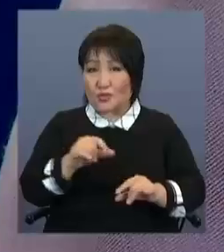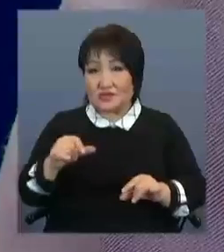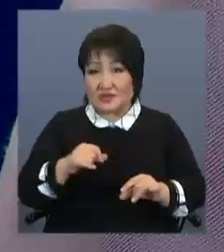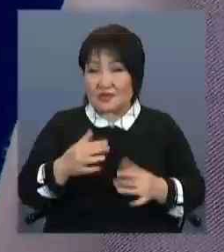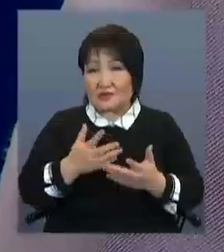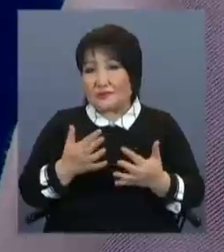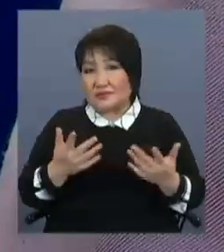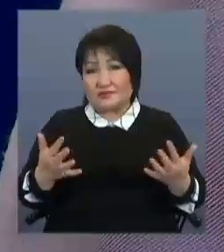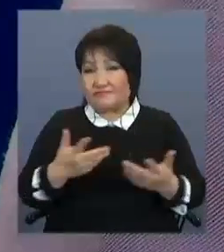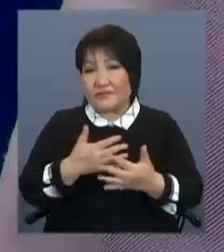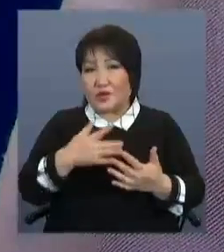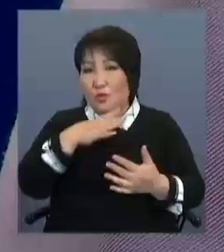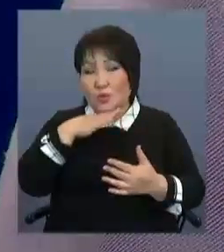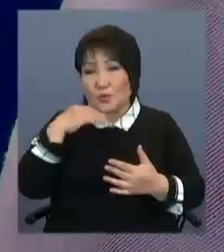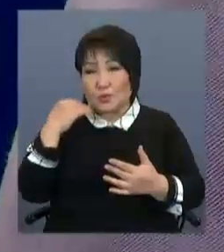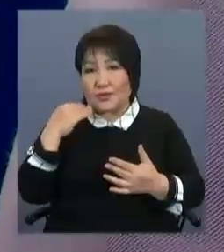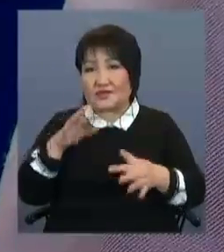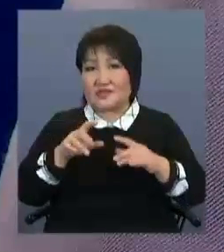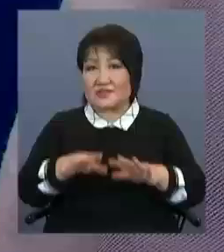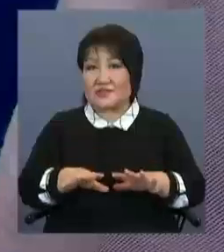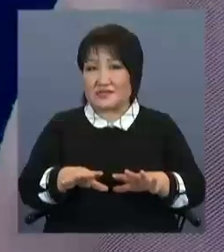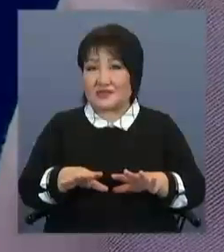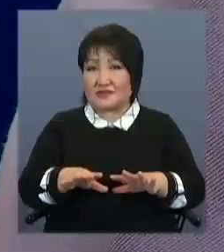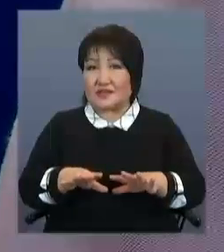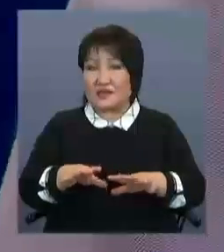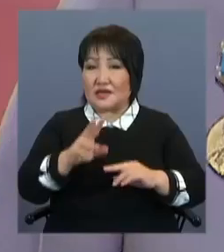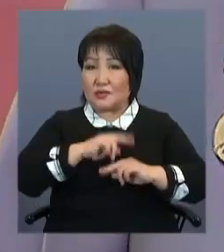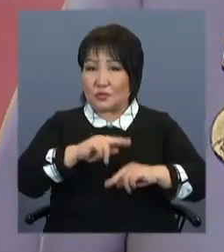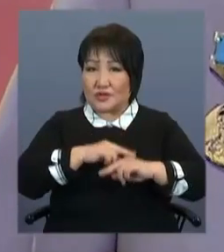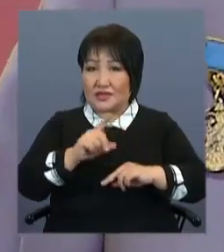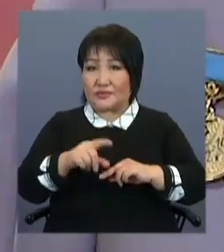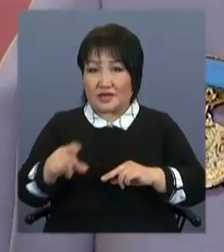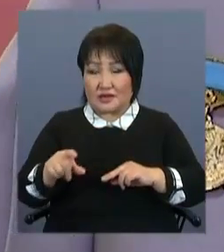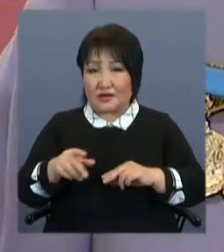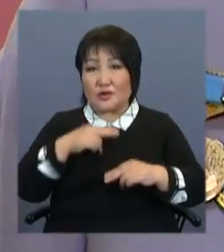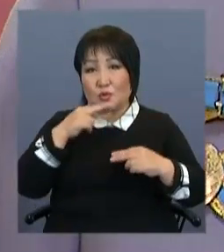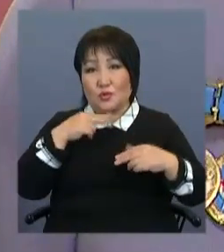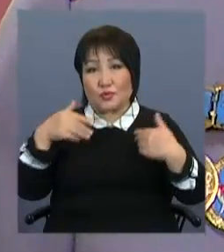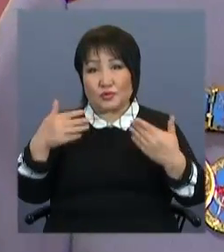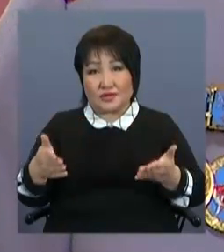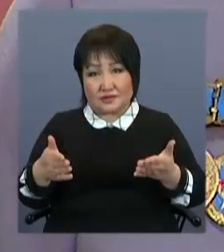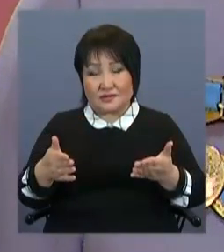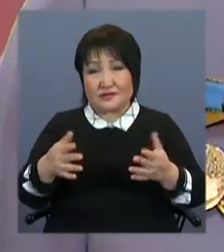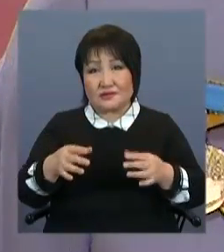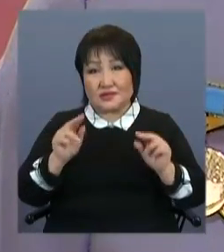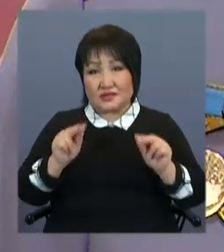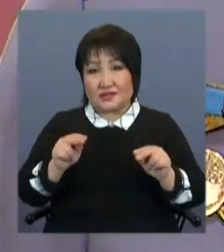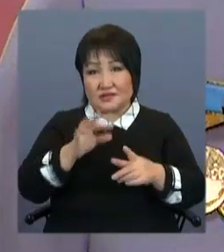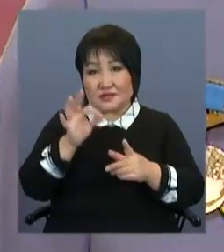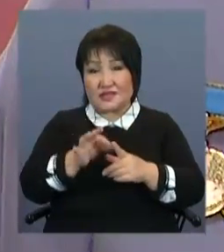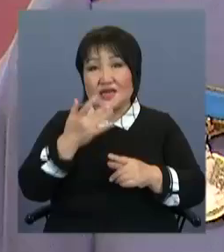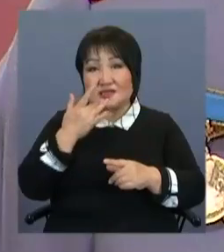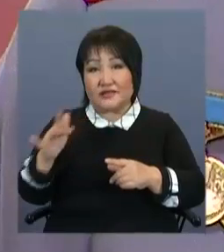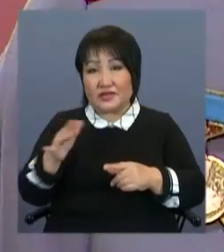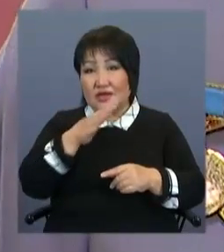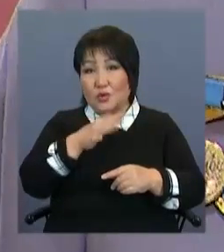әскер қатарындағы отырған адамдарға көңіл бөлдік. Шынын айту керек, Совет дәуірінде әскер ыдырап отырғанда өте